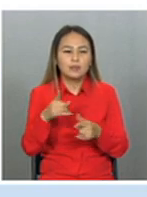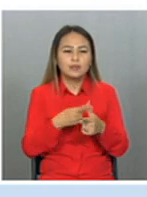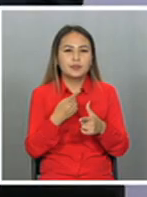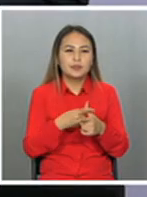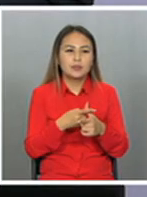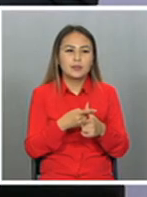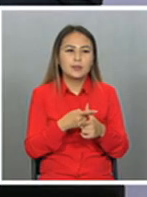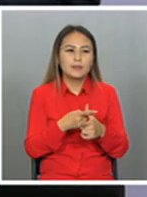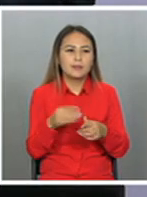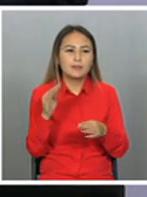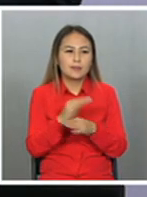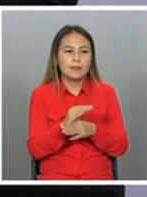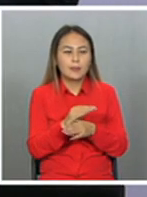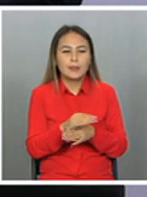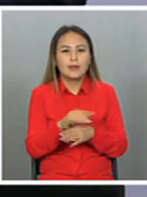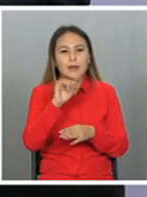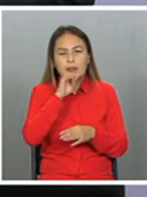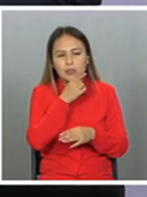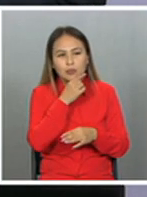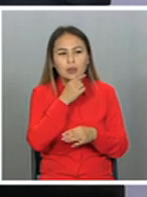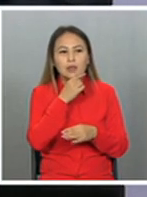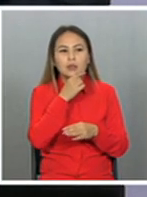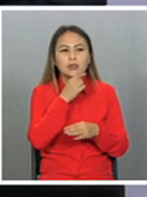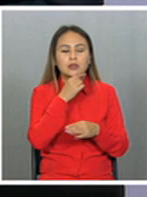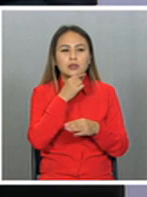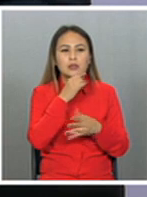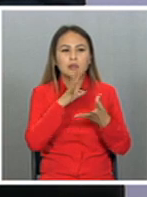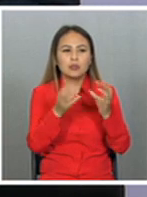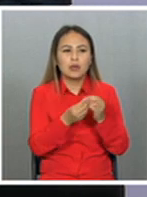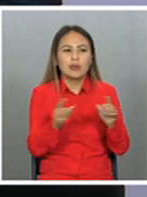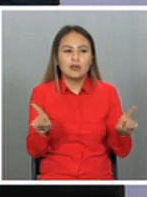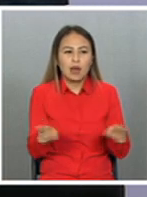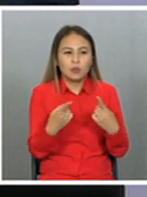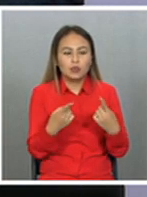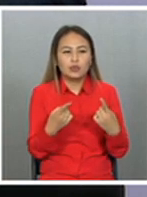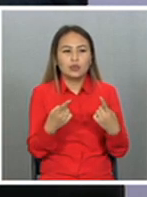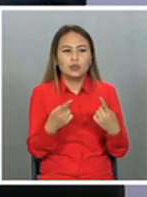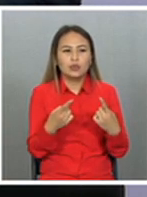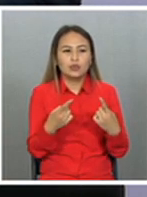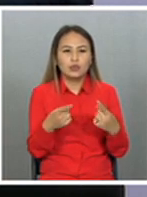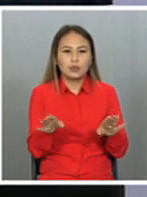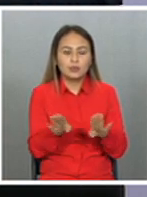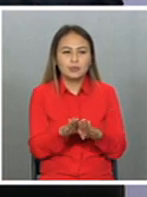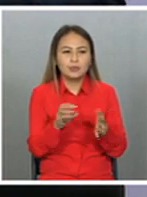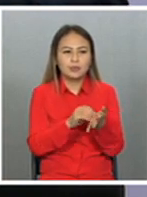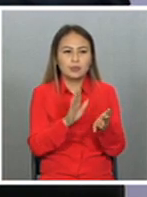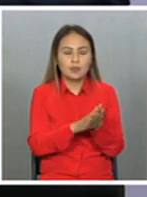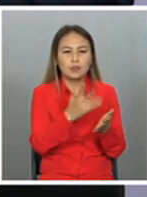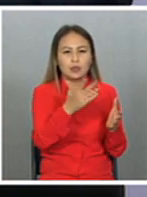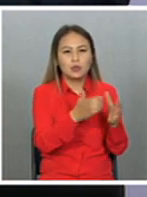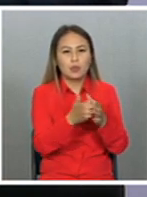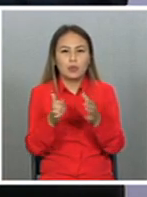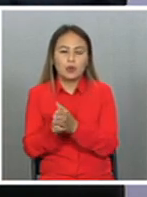өтпелі мемлекеттерге, экономикасы өтпелі мемлекеттерге және дамушы мемлекеттер болып үш топқа